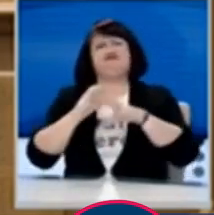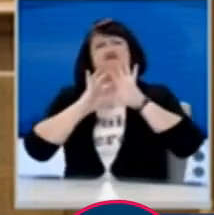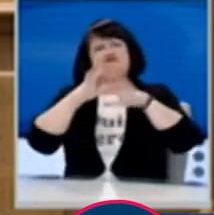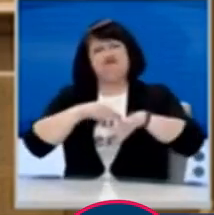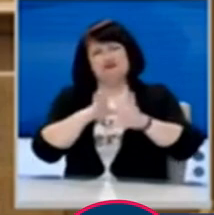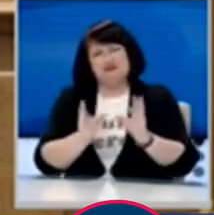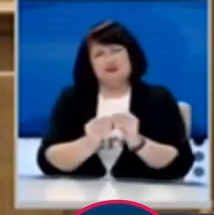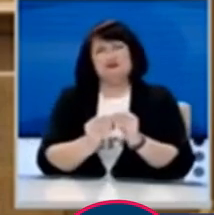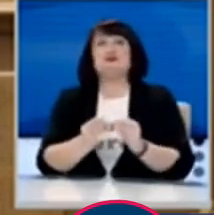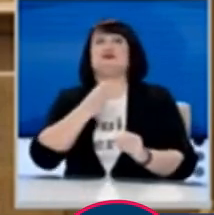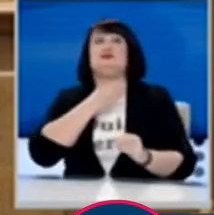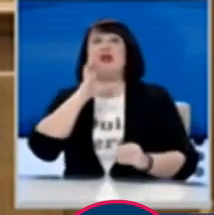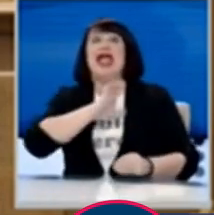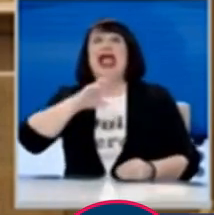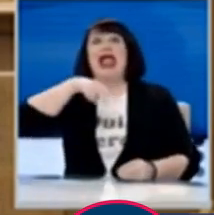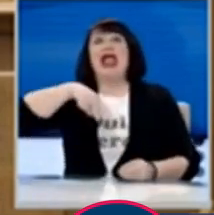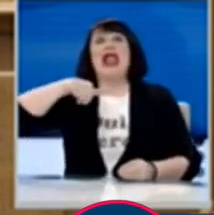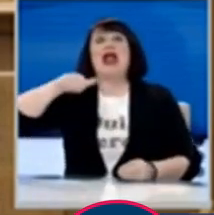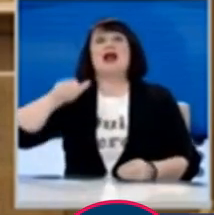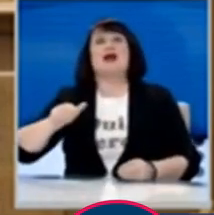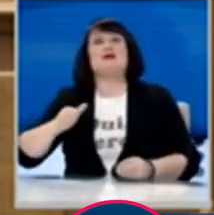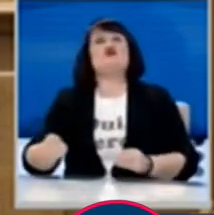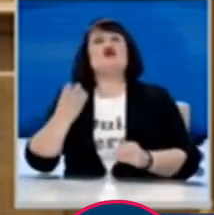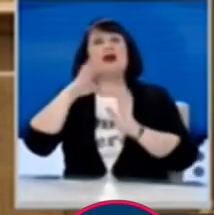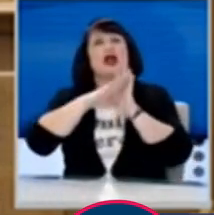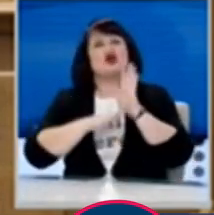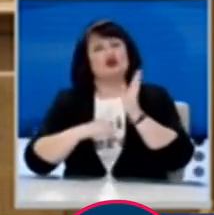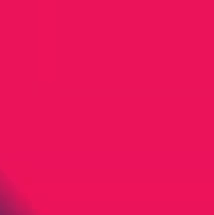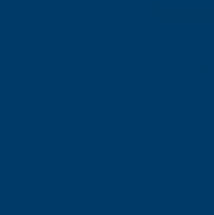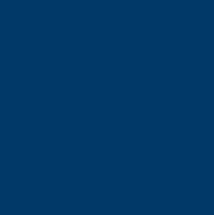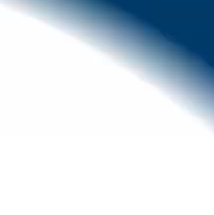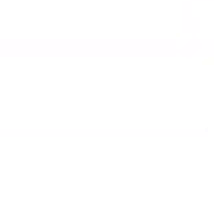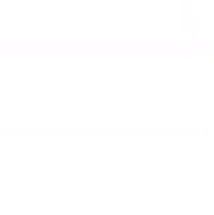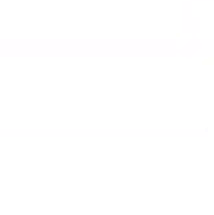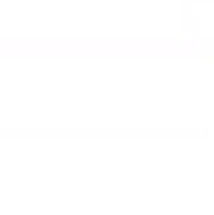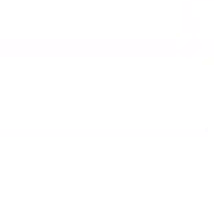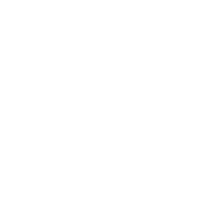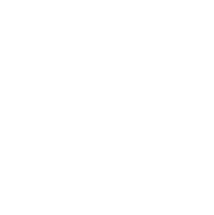του ΕΛΓΑ που θα ανταποκρίνεται στις σημερινές συνθήκες.